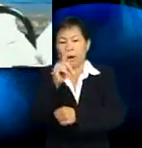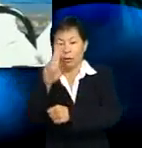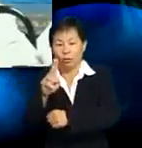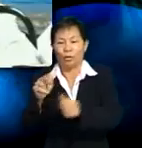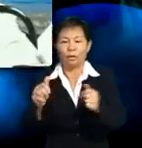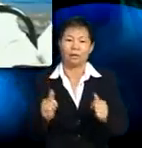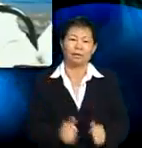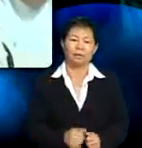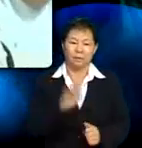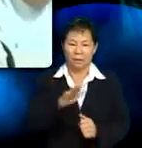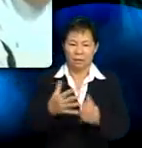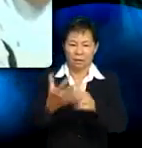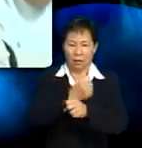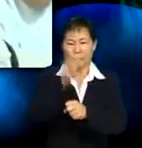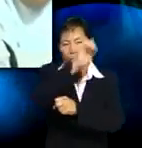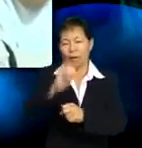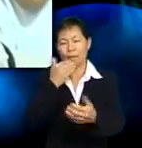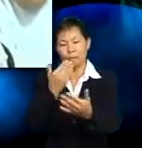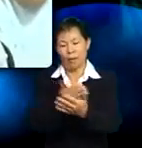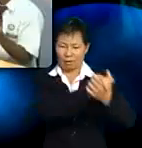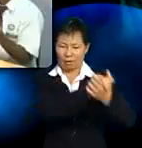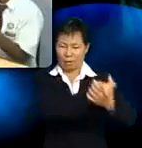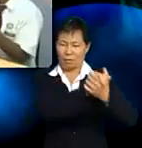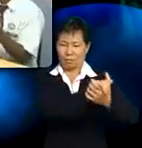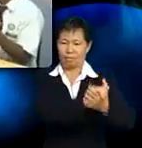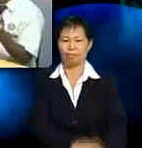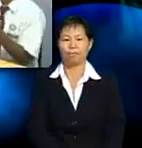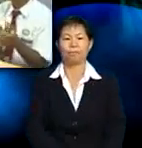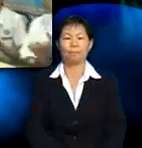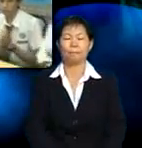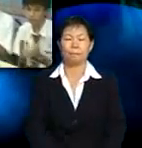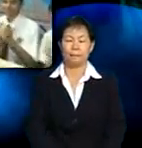Jadi dengan ini Iman layak mendapatkan yang baik dan yang iman